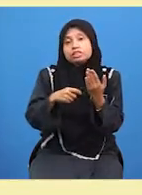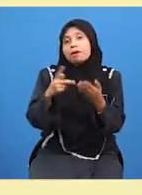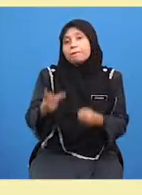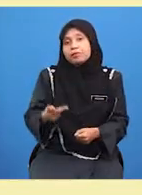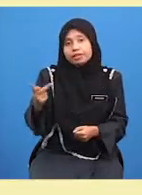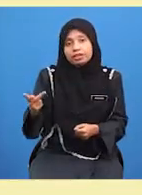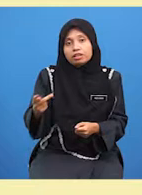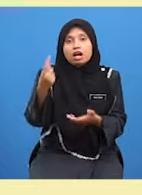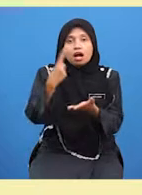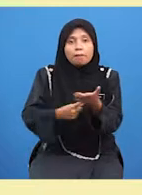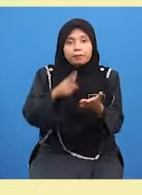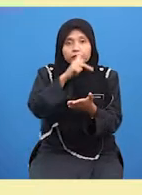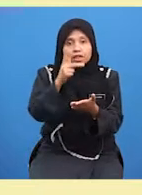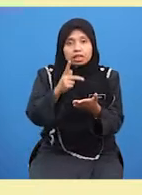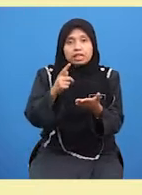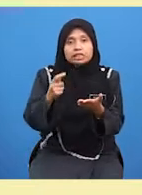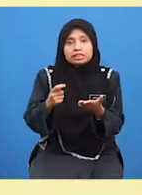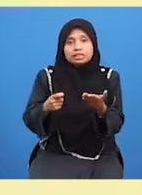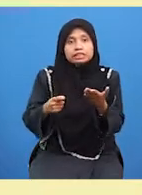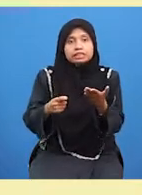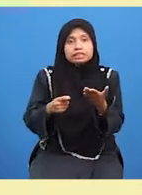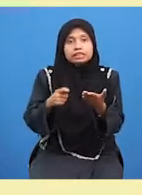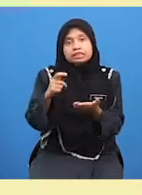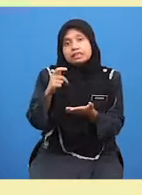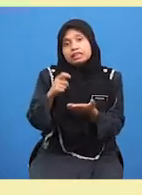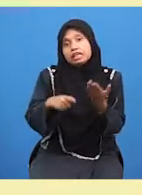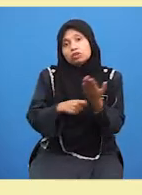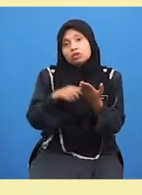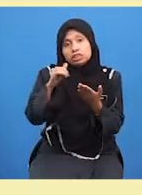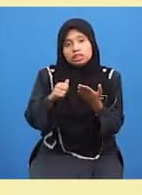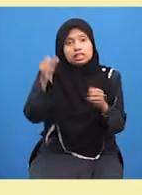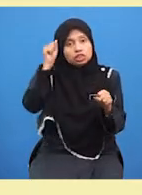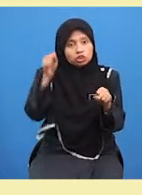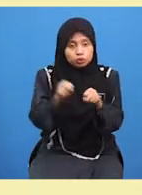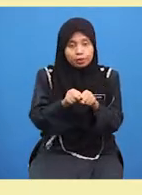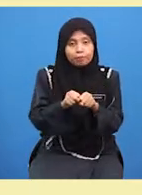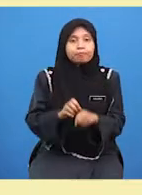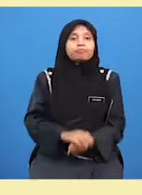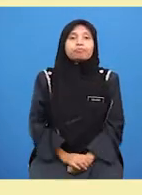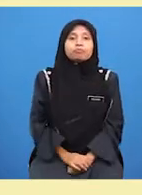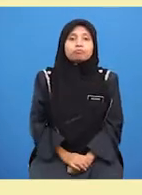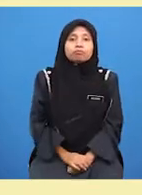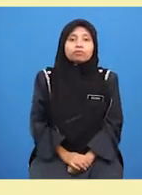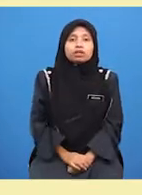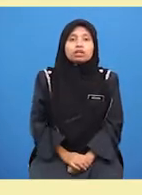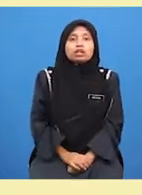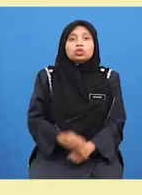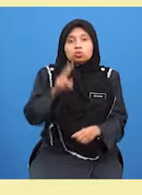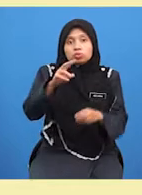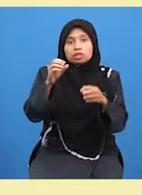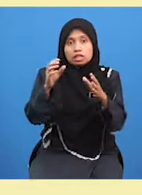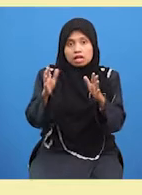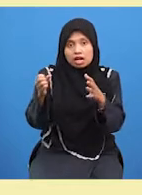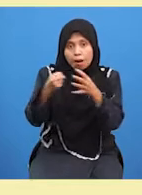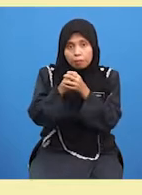produk. Apakah teknologi yang sesuai bagi mengatasi masalah lampu meja tersebut? Dua